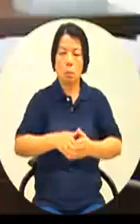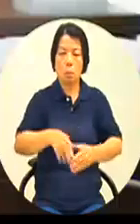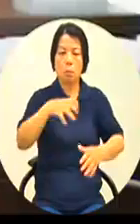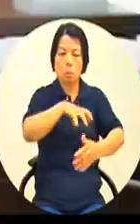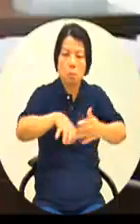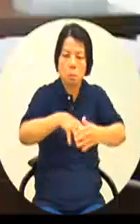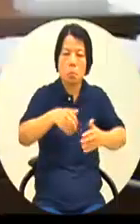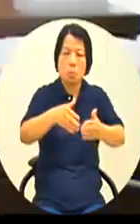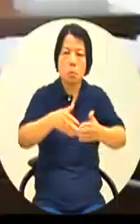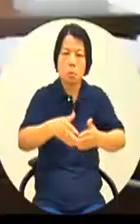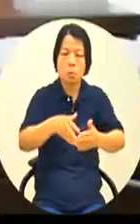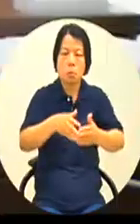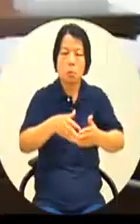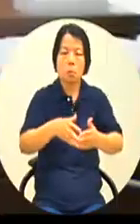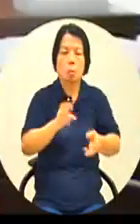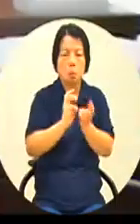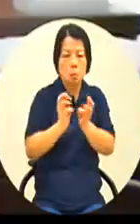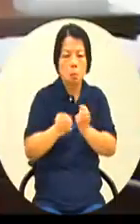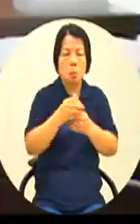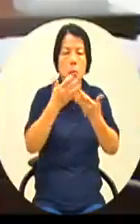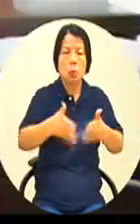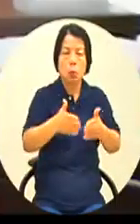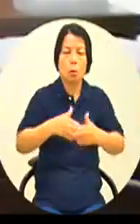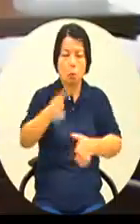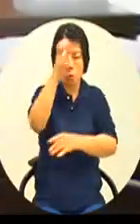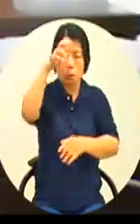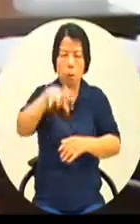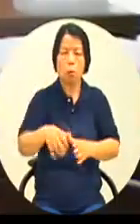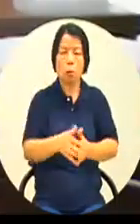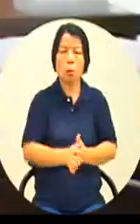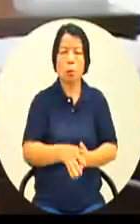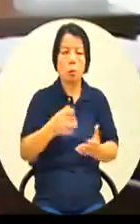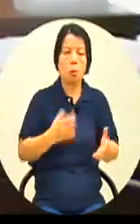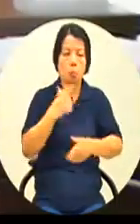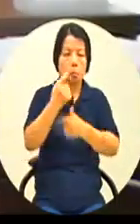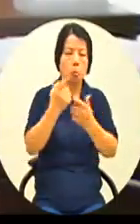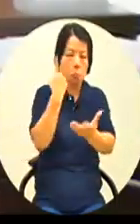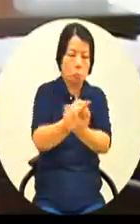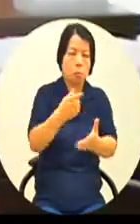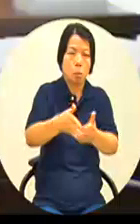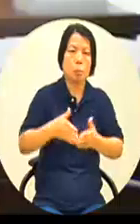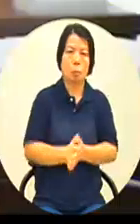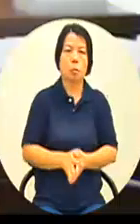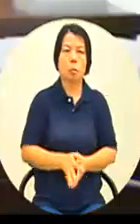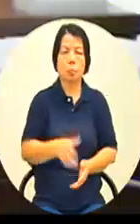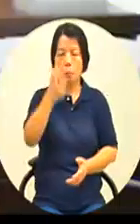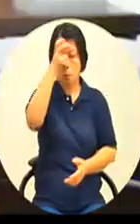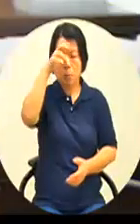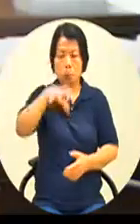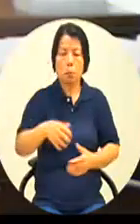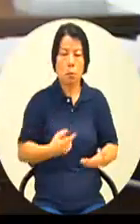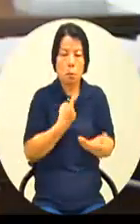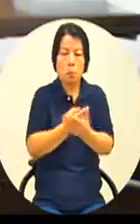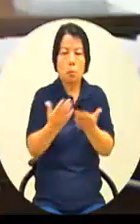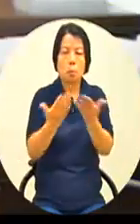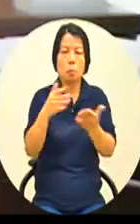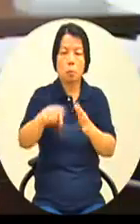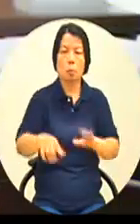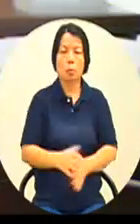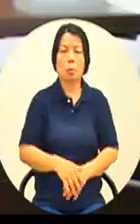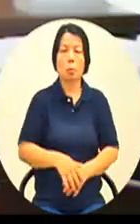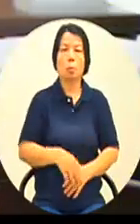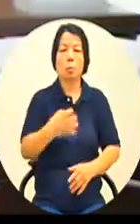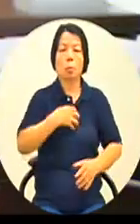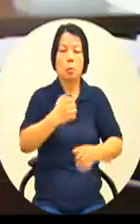要。那警察局也不能缺席，他要提供，警察局最清楚蛤蟆仙的交通